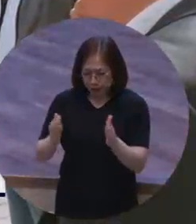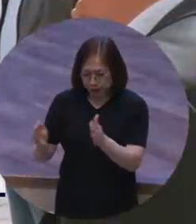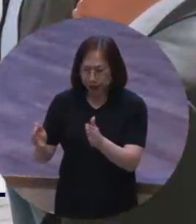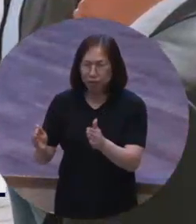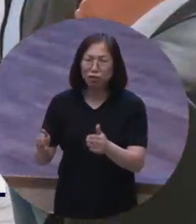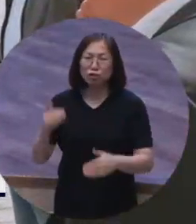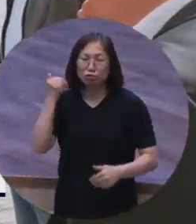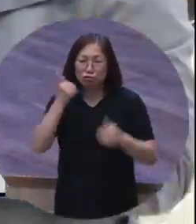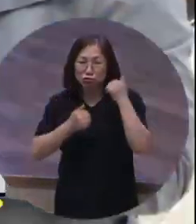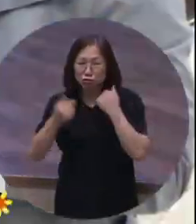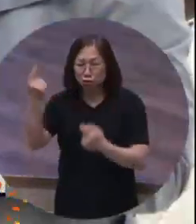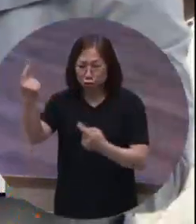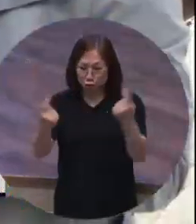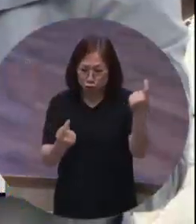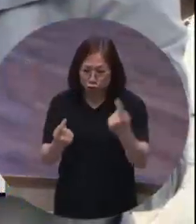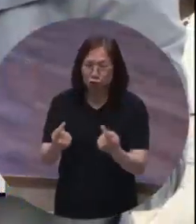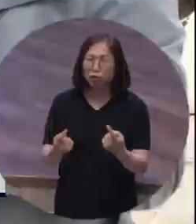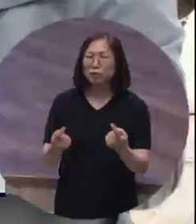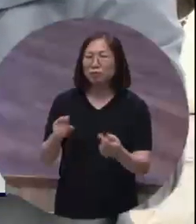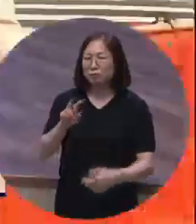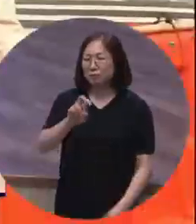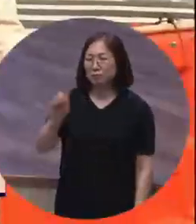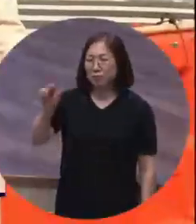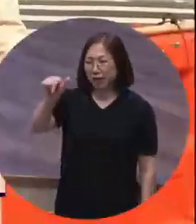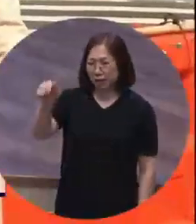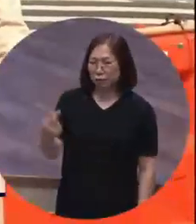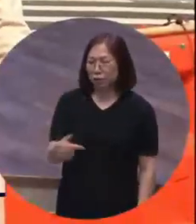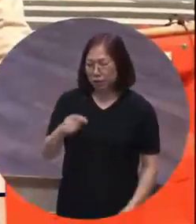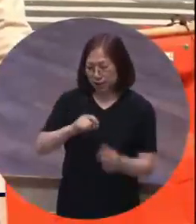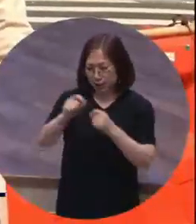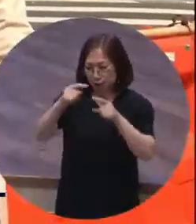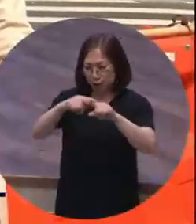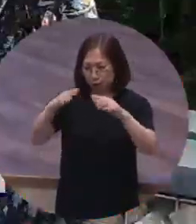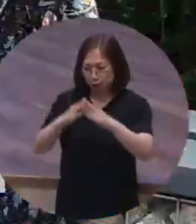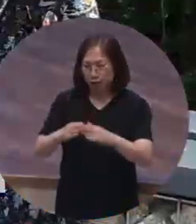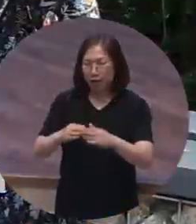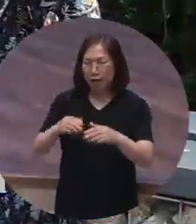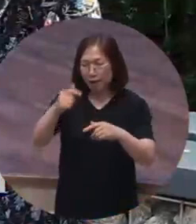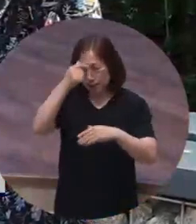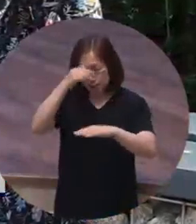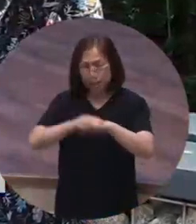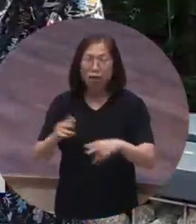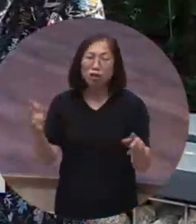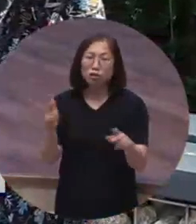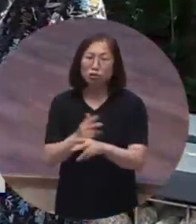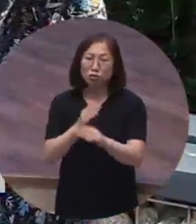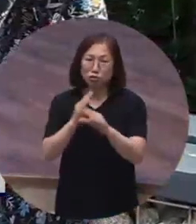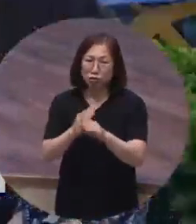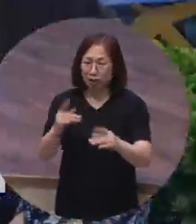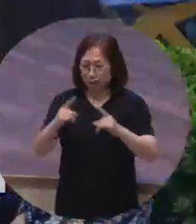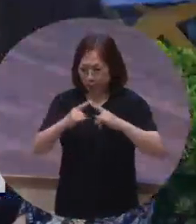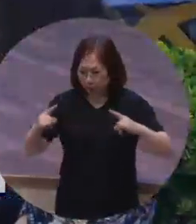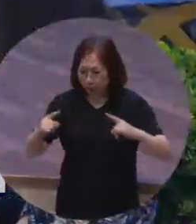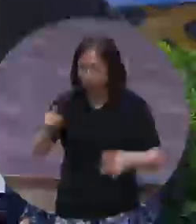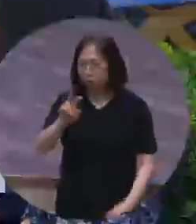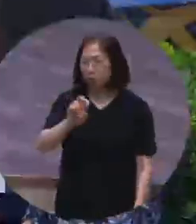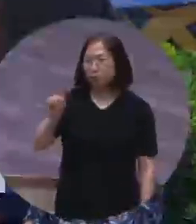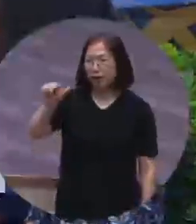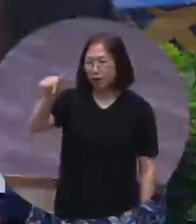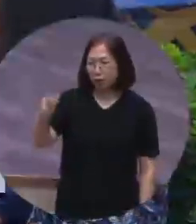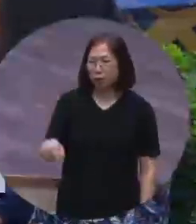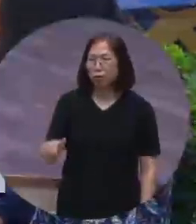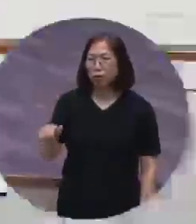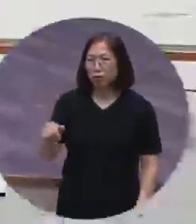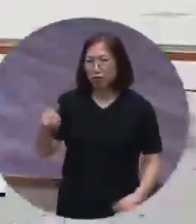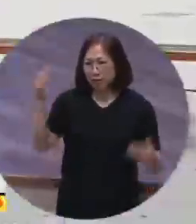마곡 직장인 열린 예배, 직장인들의 점심시간을 활용한 주중 캠프, 그리고 마곡 지역의 흑암을 꺾는